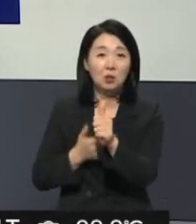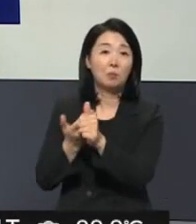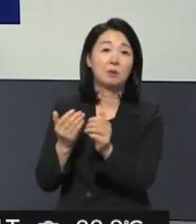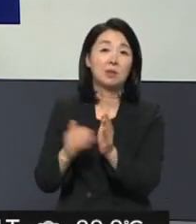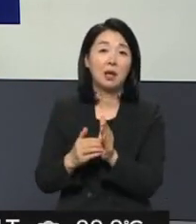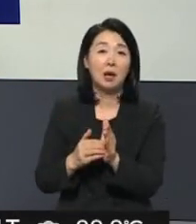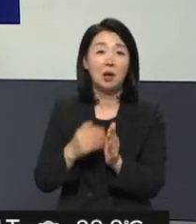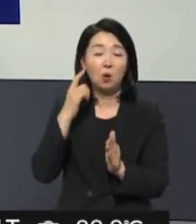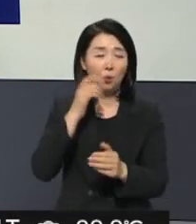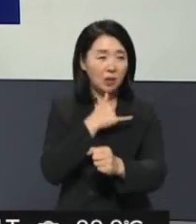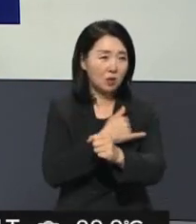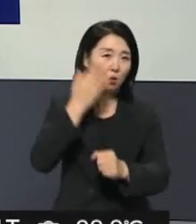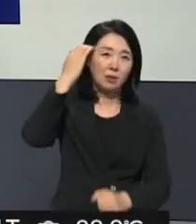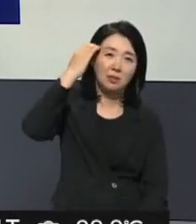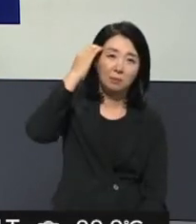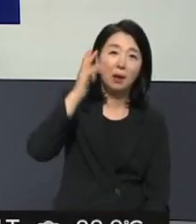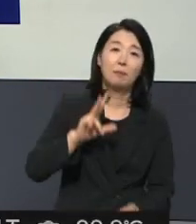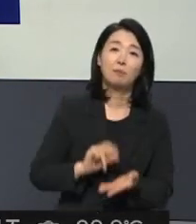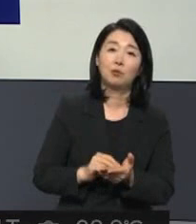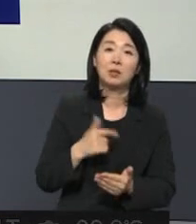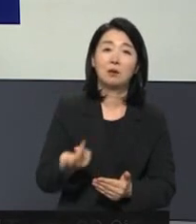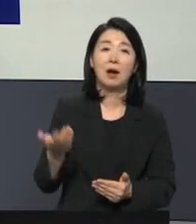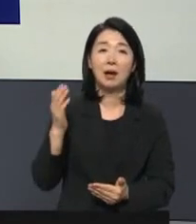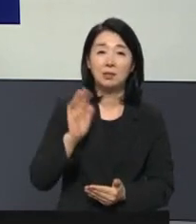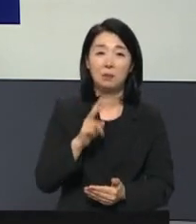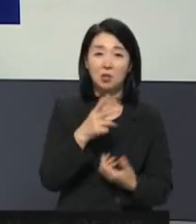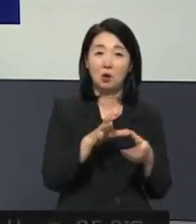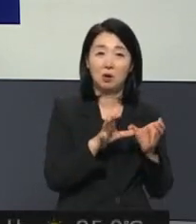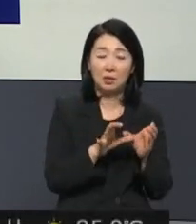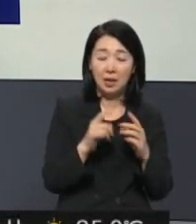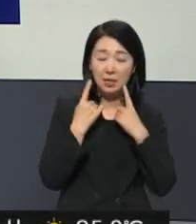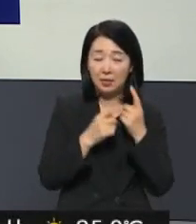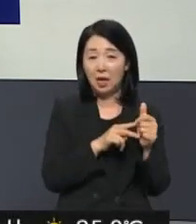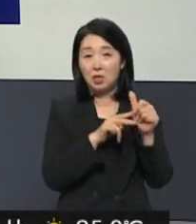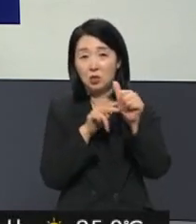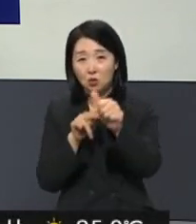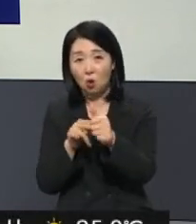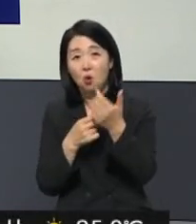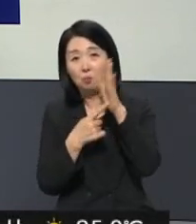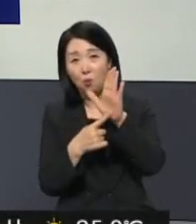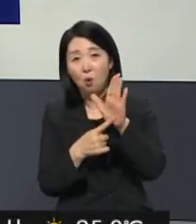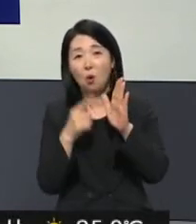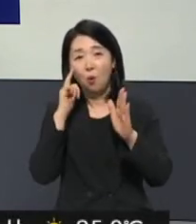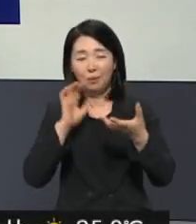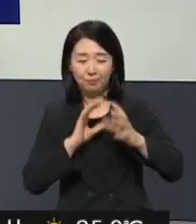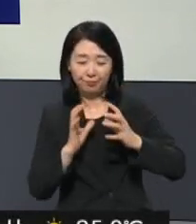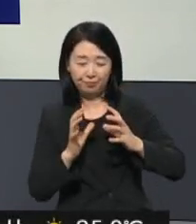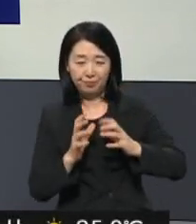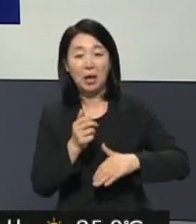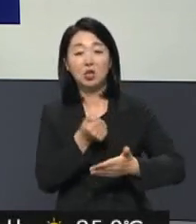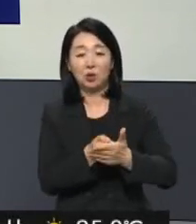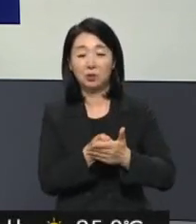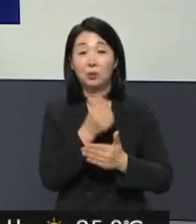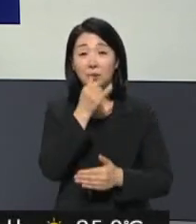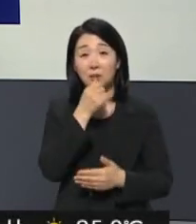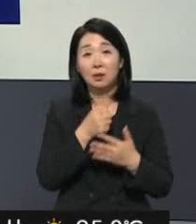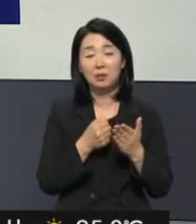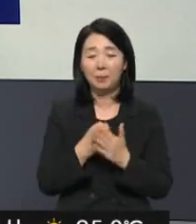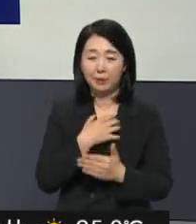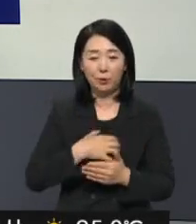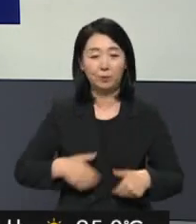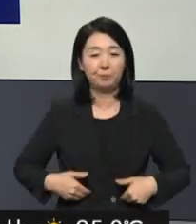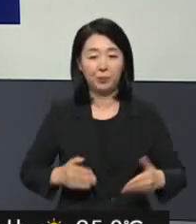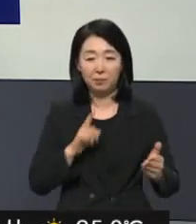일각에서는 인권 침해 우려도 나오는데요. 여당에서는 신상 공개 매번 충분한 논의를 거쳐서 결정되는 거기 때문에